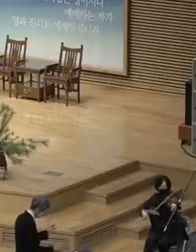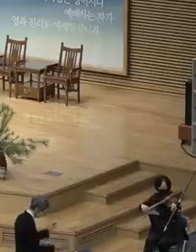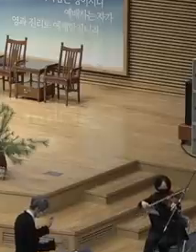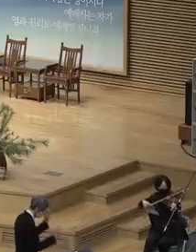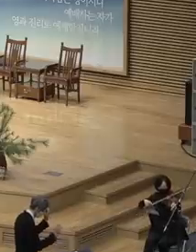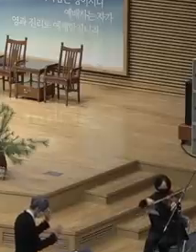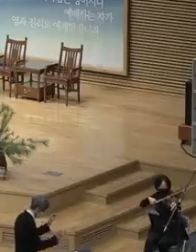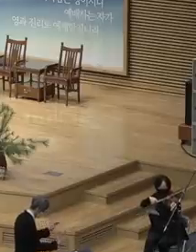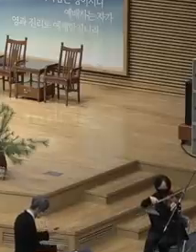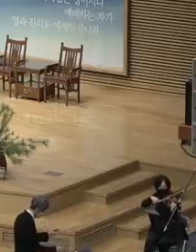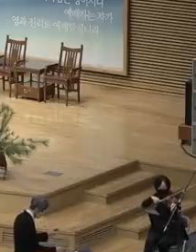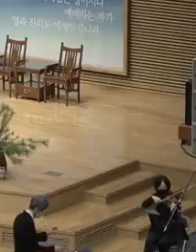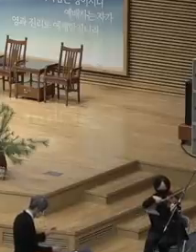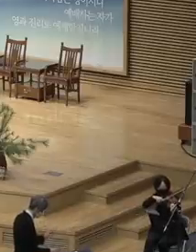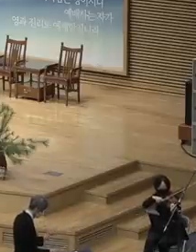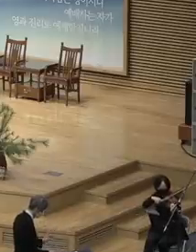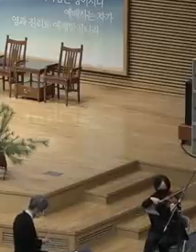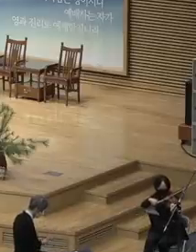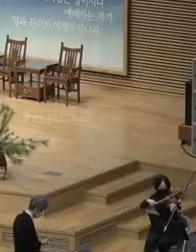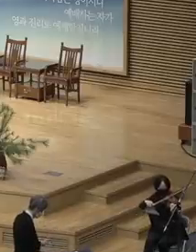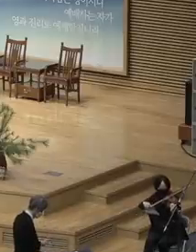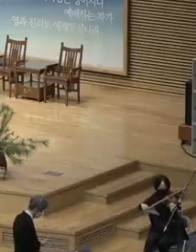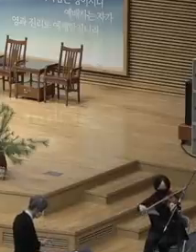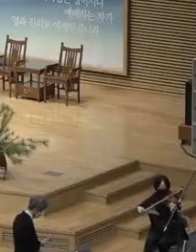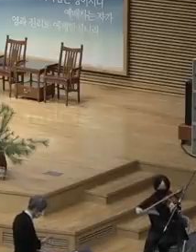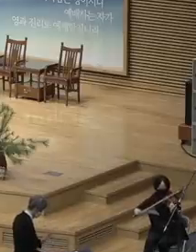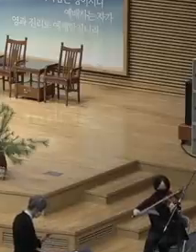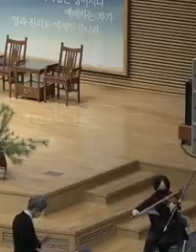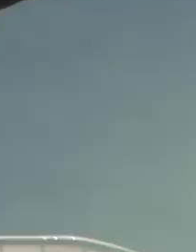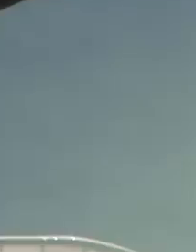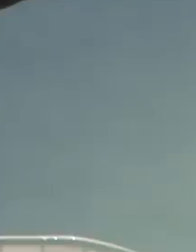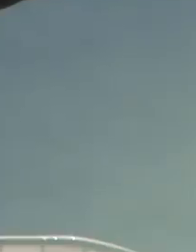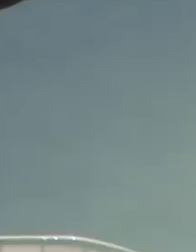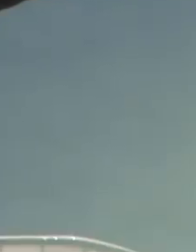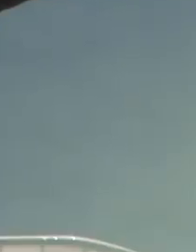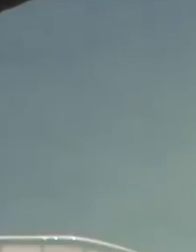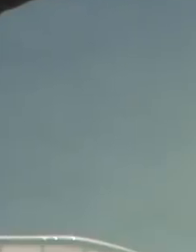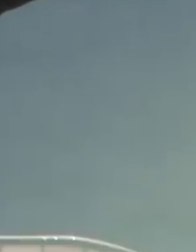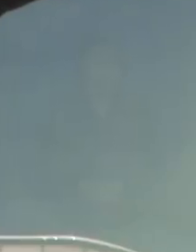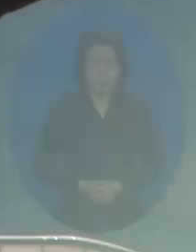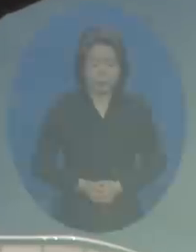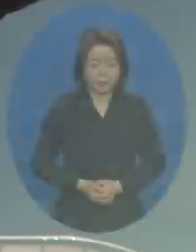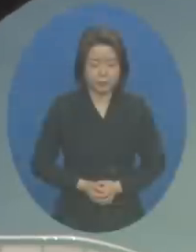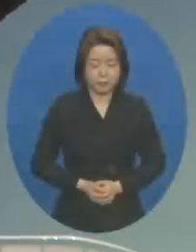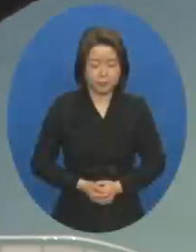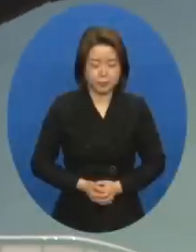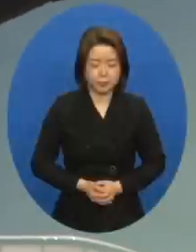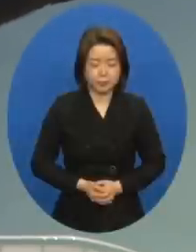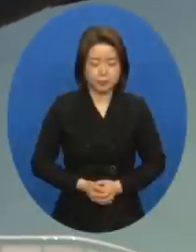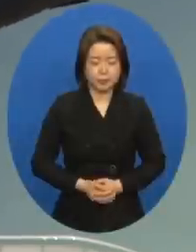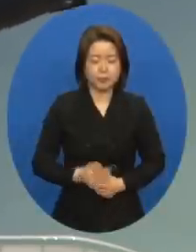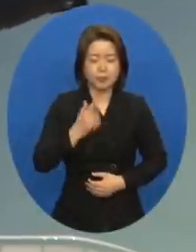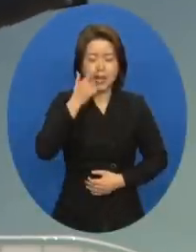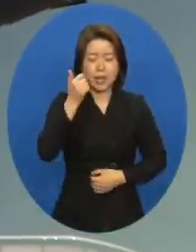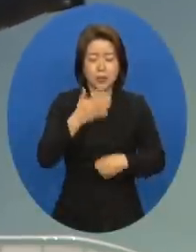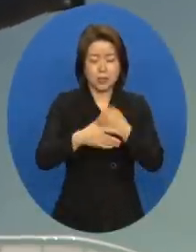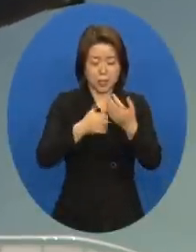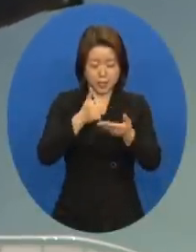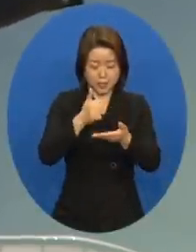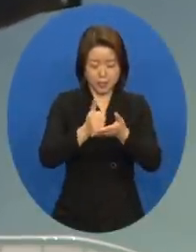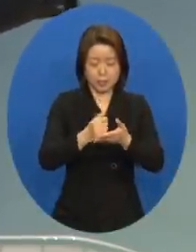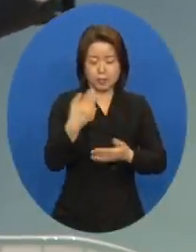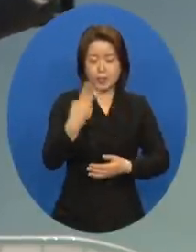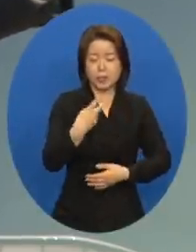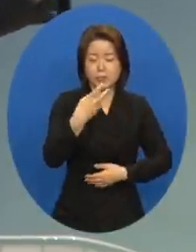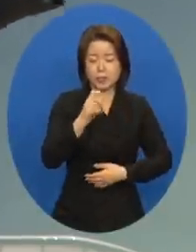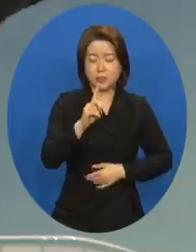감사합니다. 아버지 하나님,